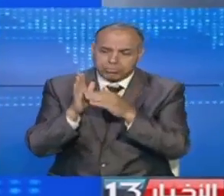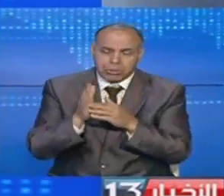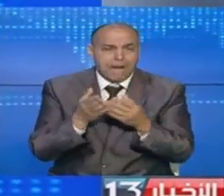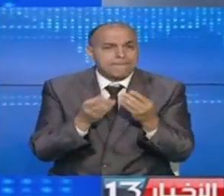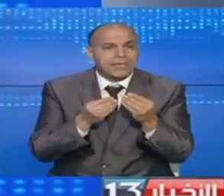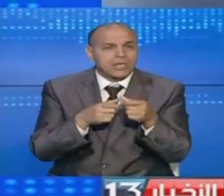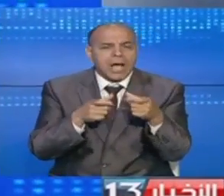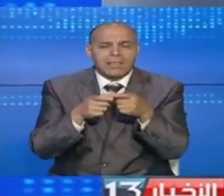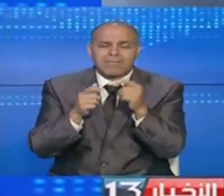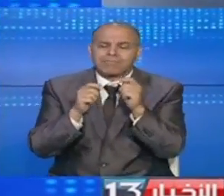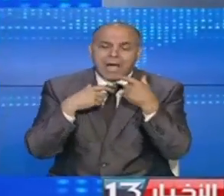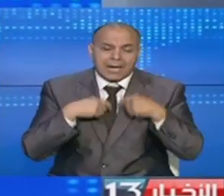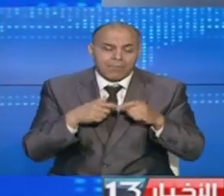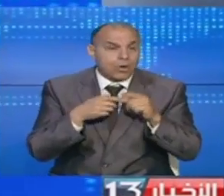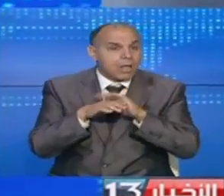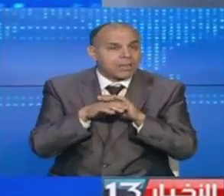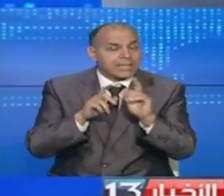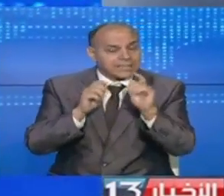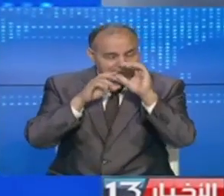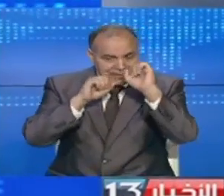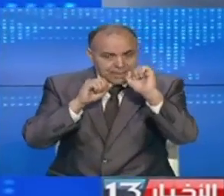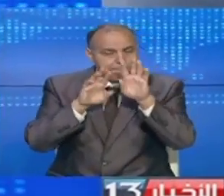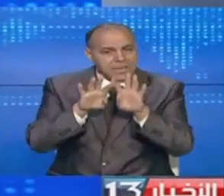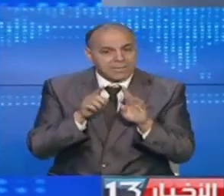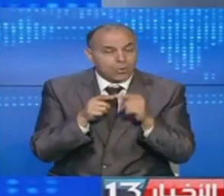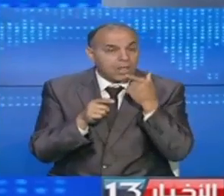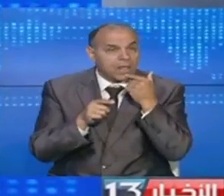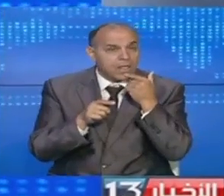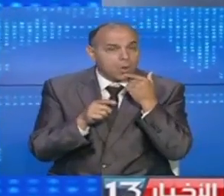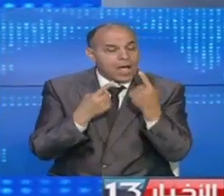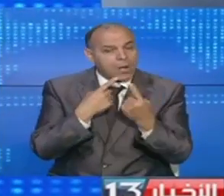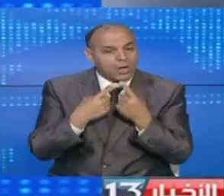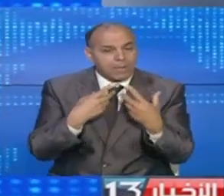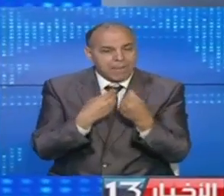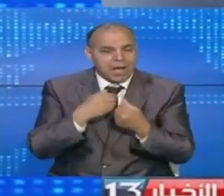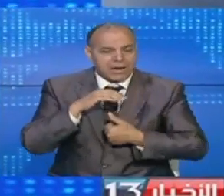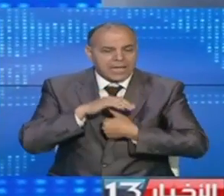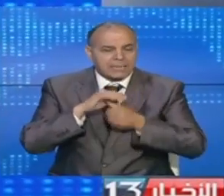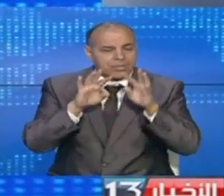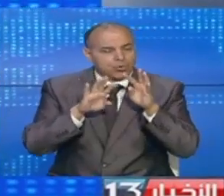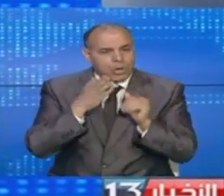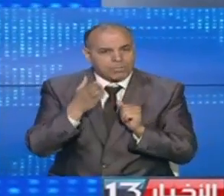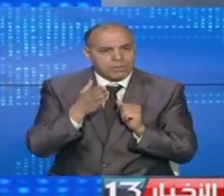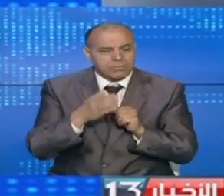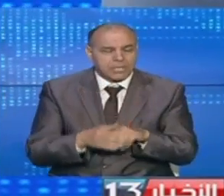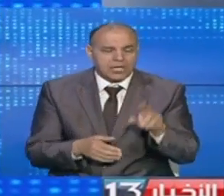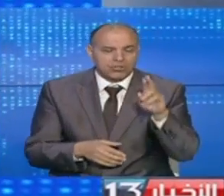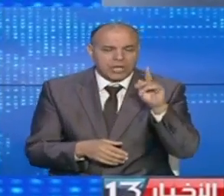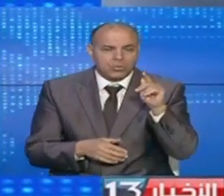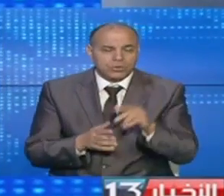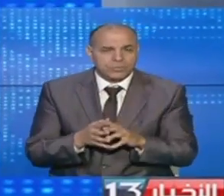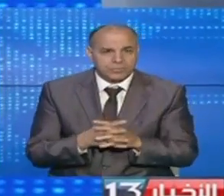عدد من الكتل النيابية، وذلك بخصوص الدبلوماسية البرلمانية وإجراء حوار مع رئيس مجلس نواب الشعب راشد